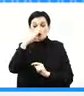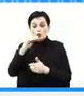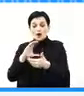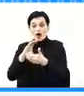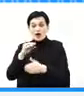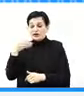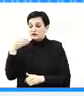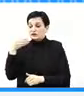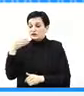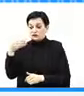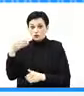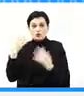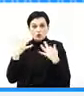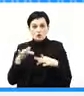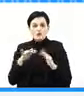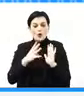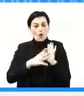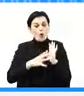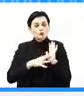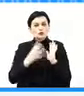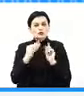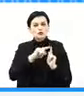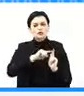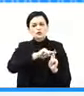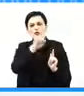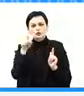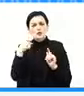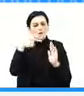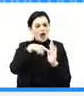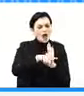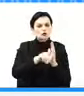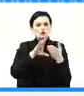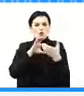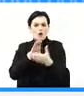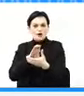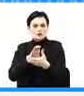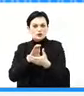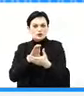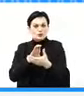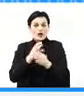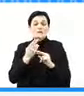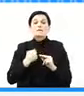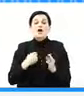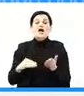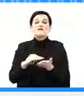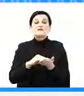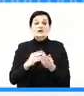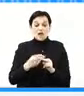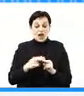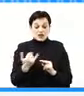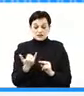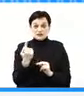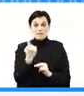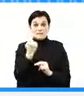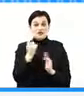იგივე იქნება ავტობუსების და მეტროს შემთხვევაში. კიდევ ერთხელ ვიმეორებ, ეს პირველ ეტაპზე